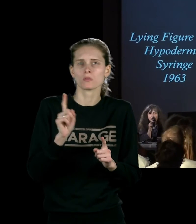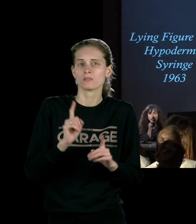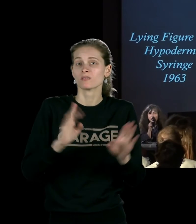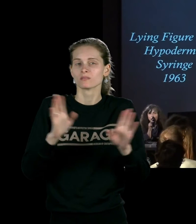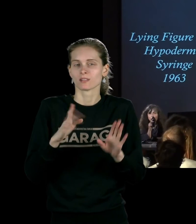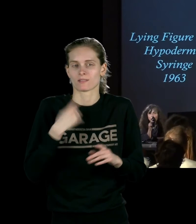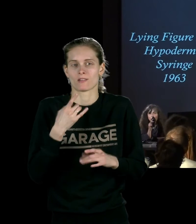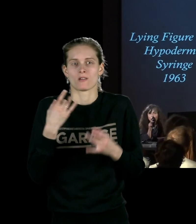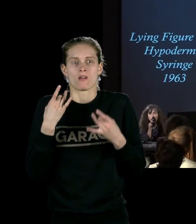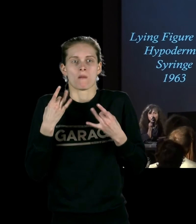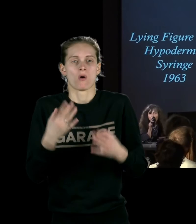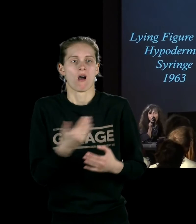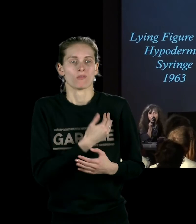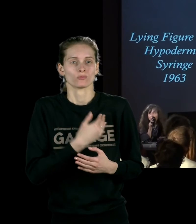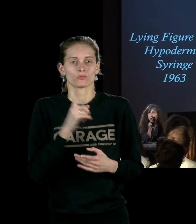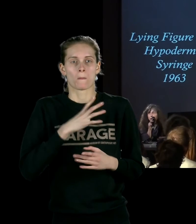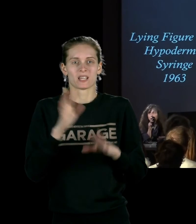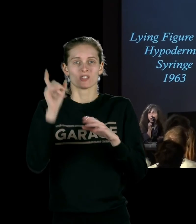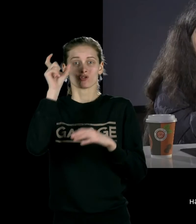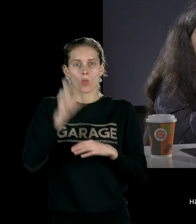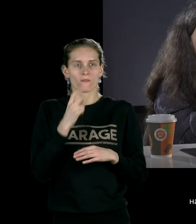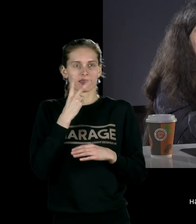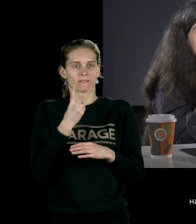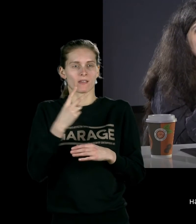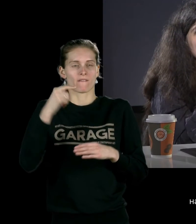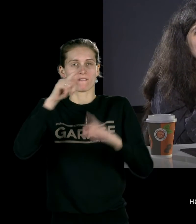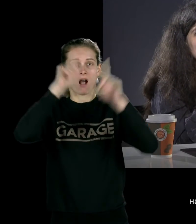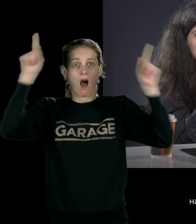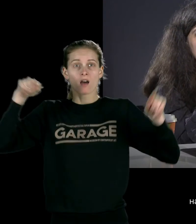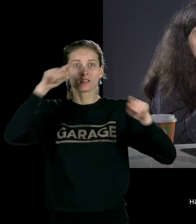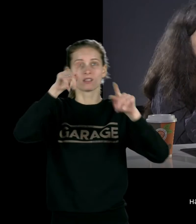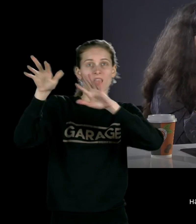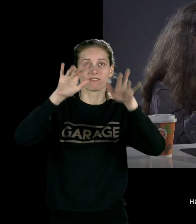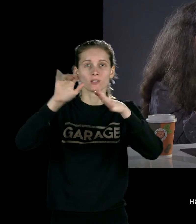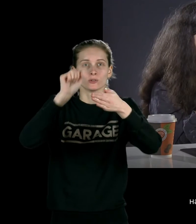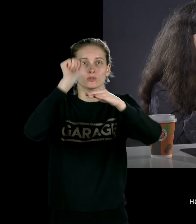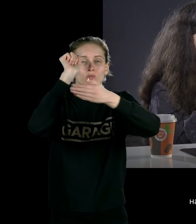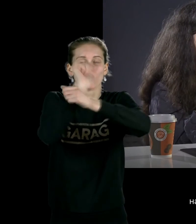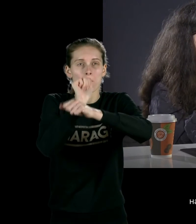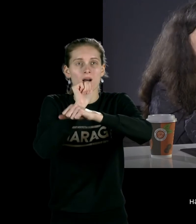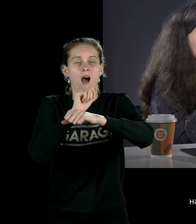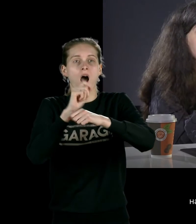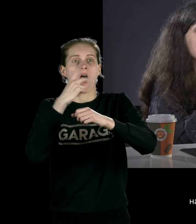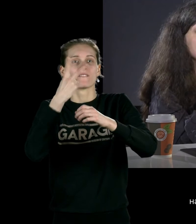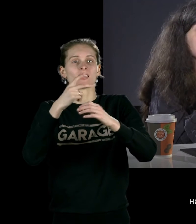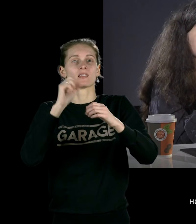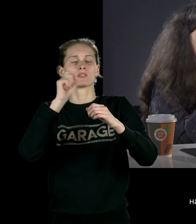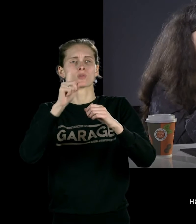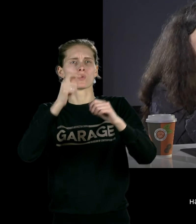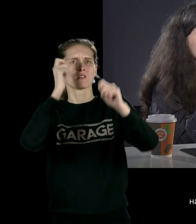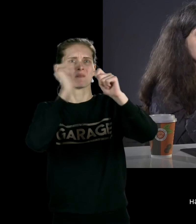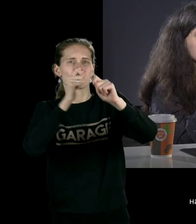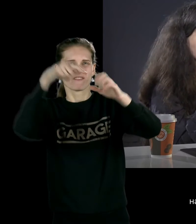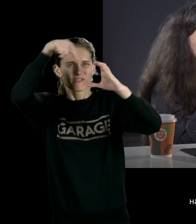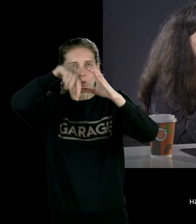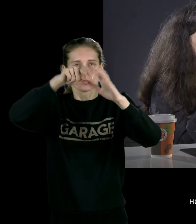приколотить к поверхности, гвоздь бы тоже подошел, но можно было бы шприцом. То есть тоже вариант распятия, но при этом как бы с некой наркотической и